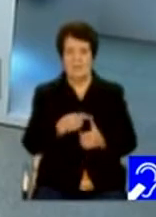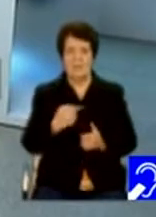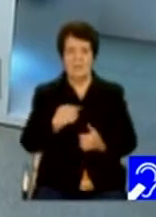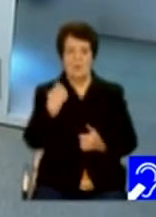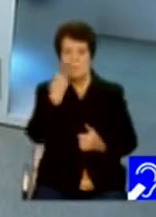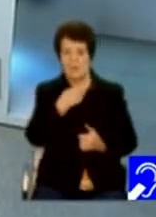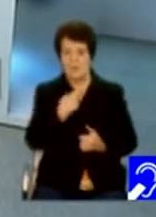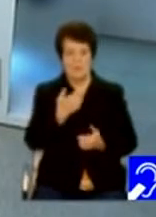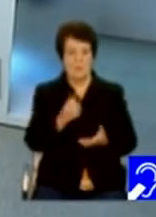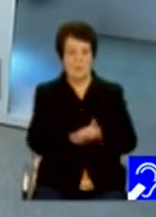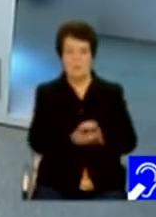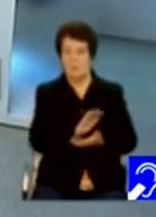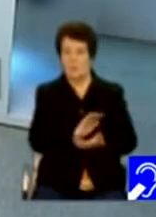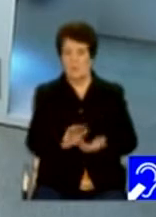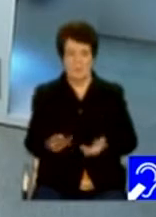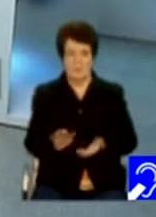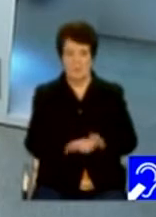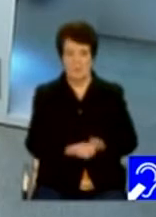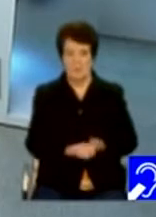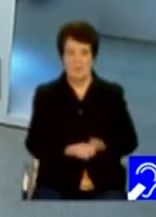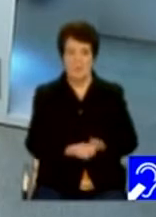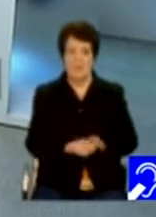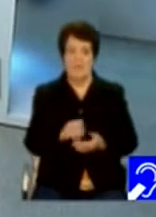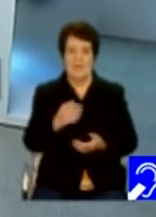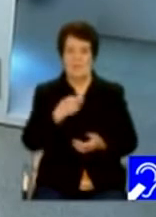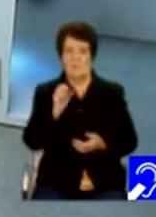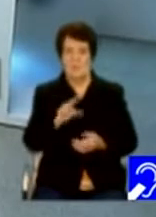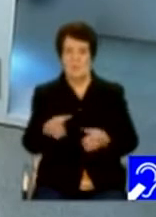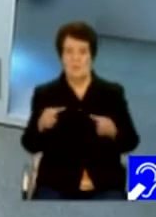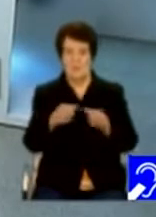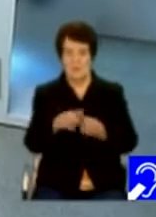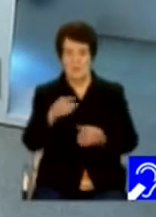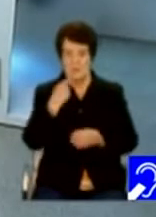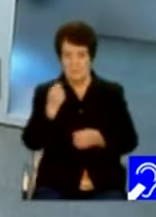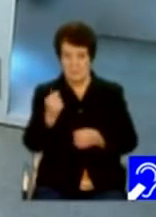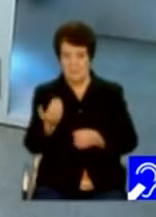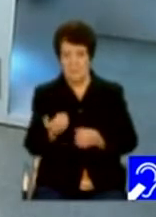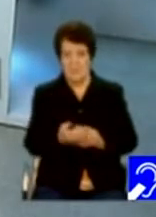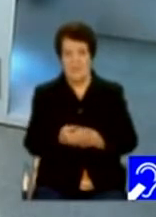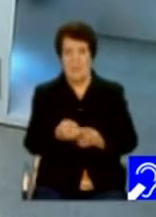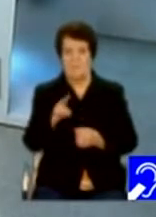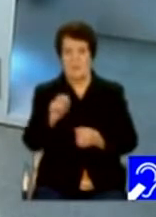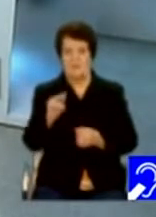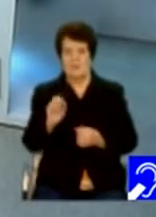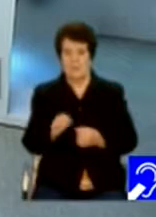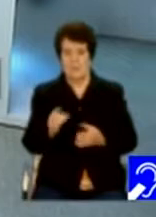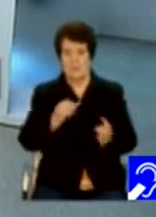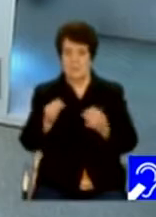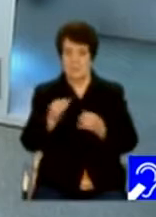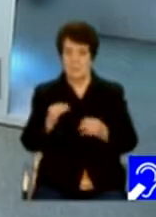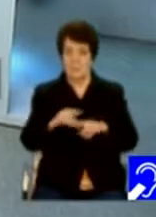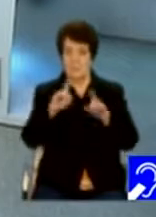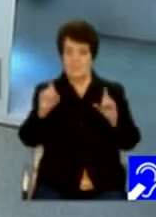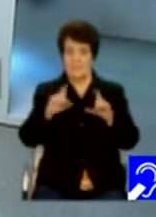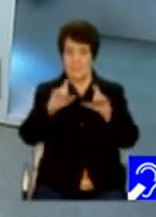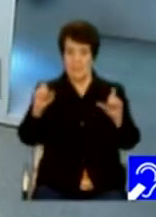personal nu le cunosc. Cariera de Micăuț. Ei nu sunt membri a Partidului Politic Pace. Dacă noi astăzi am venit să discutăm despre platforma,